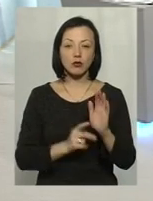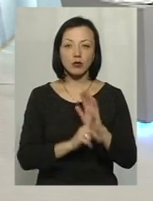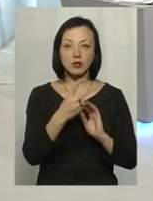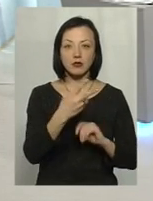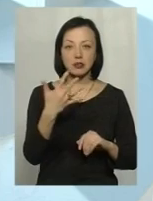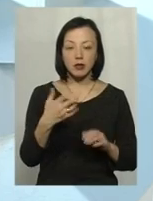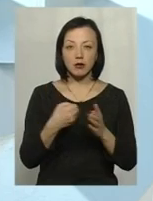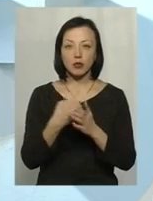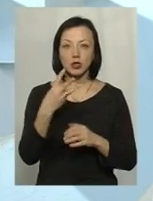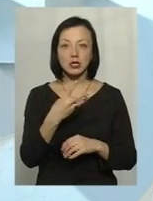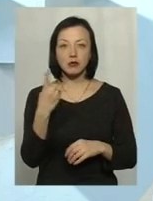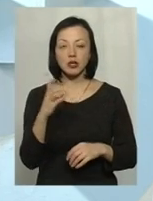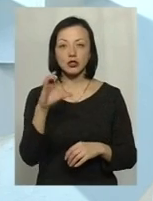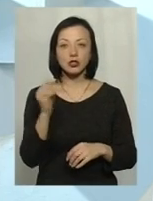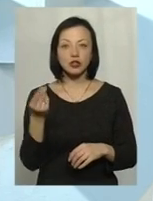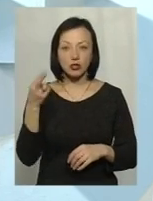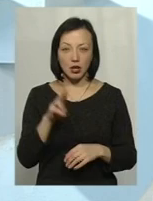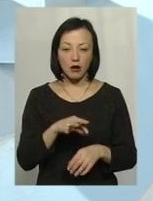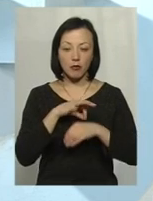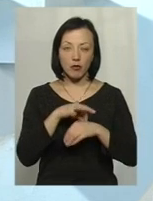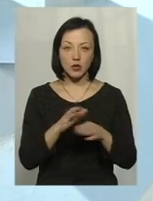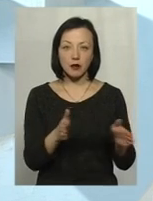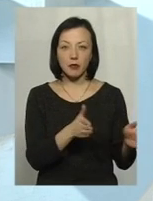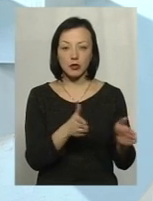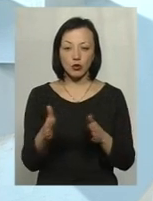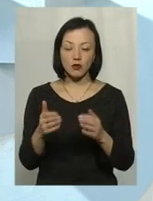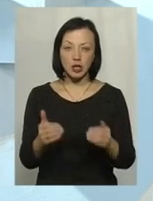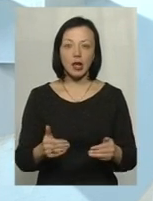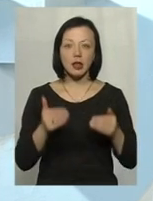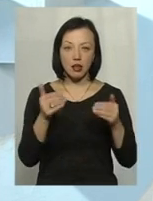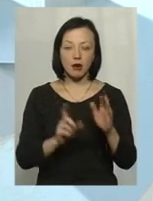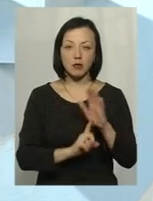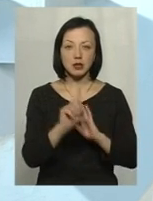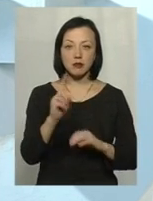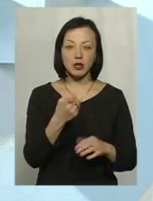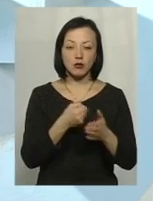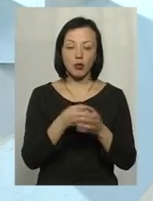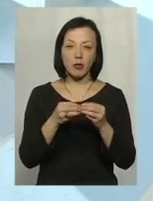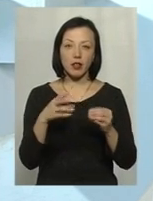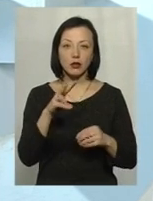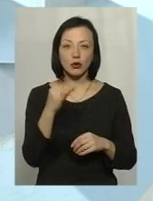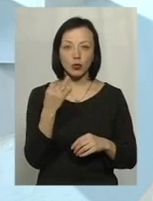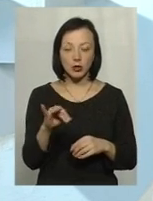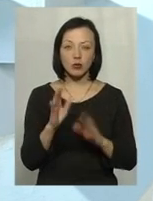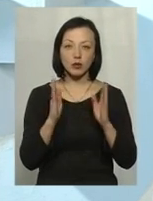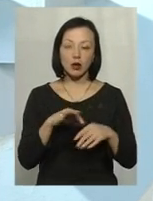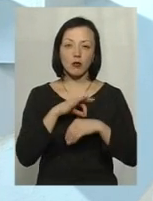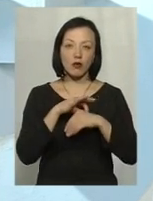25 по 31 січня проводиться підготовчий етап. І з 1 по 15 лютого ми будемо